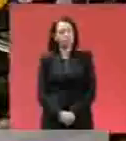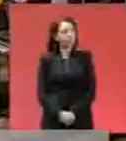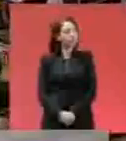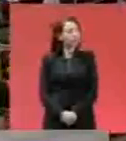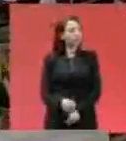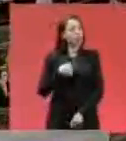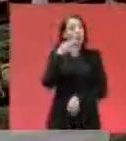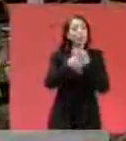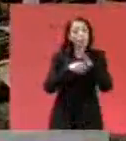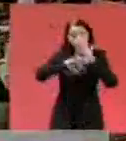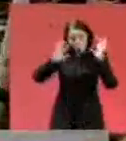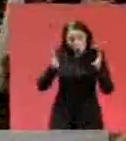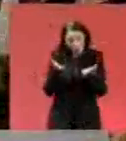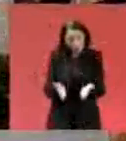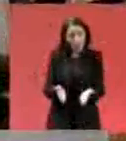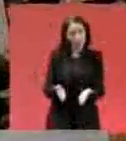Και